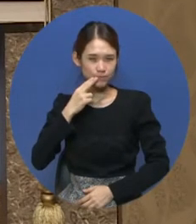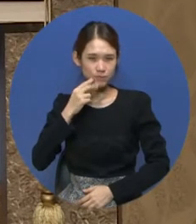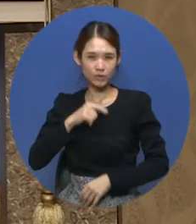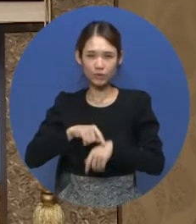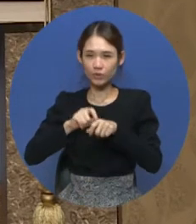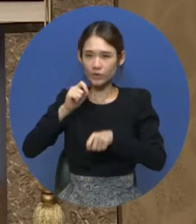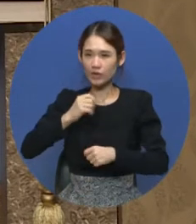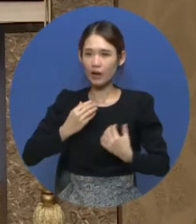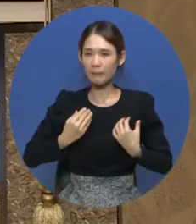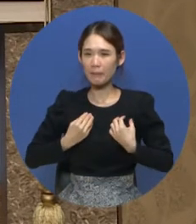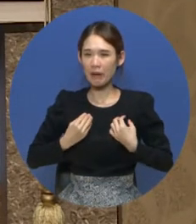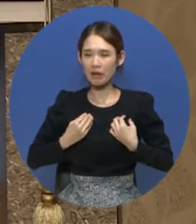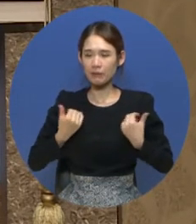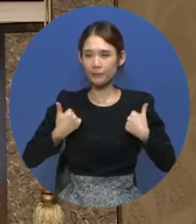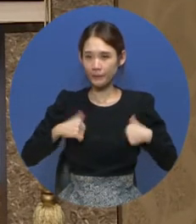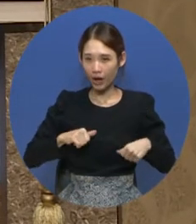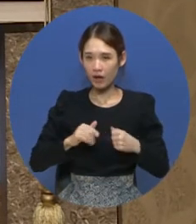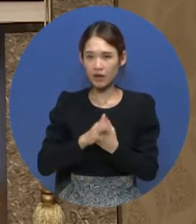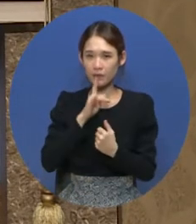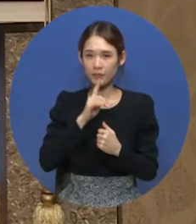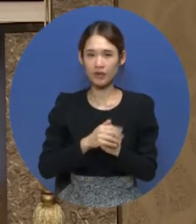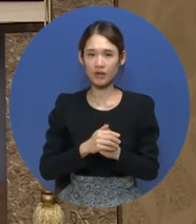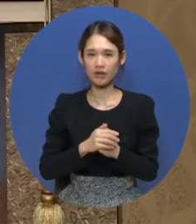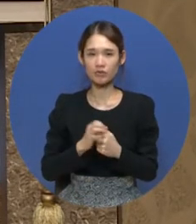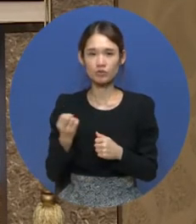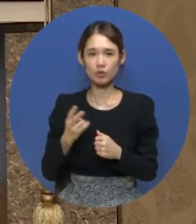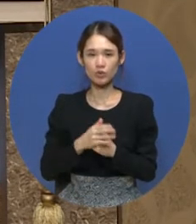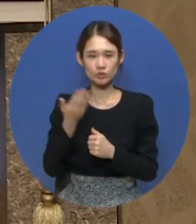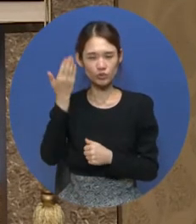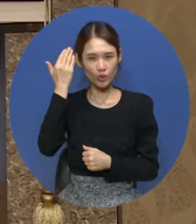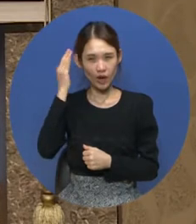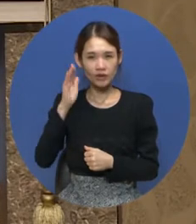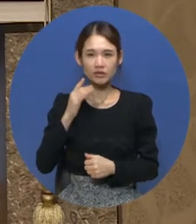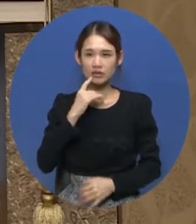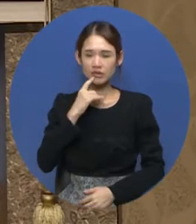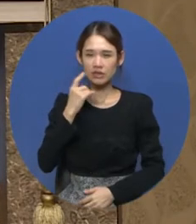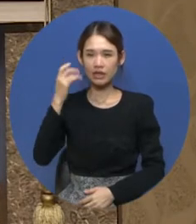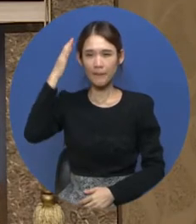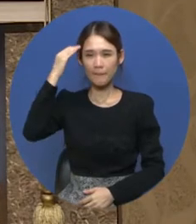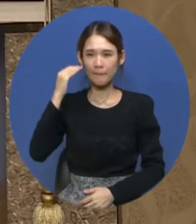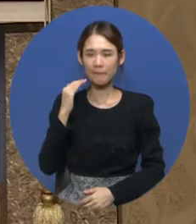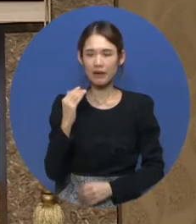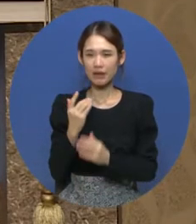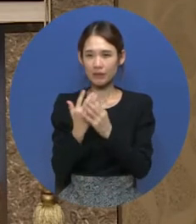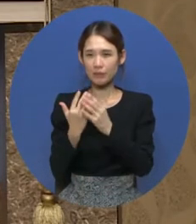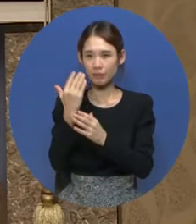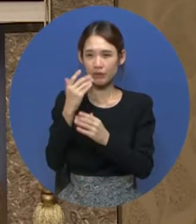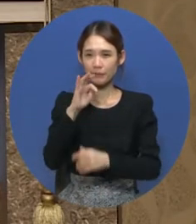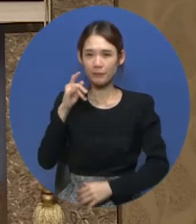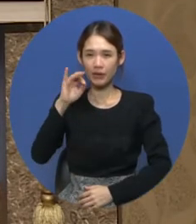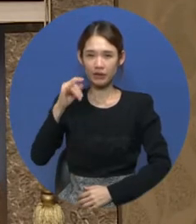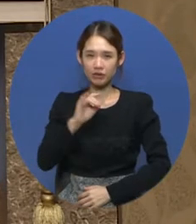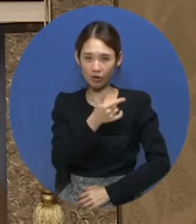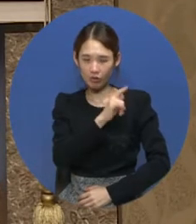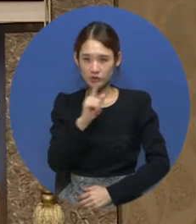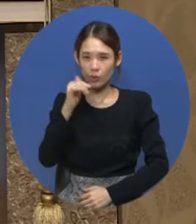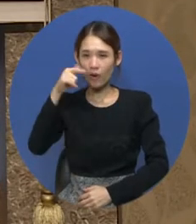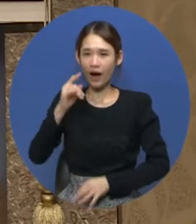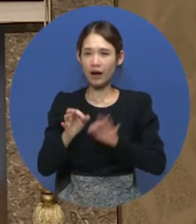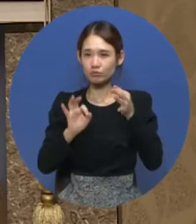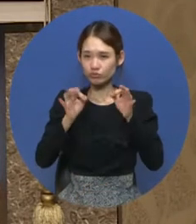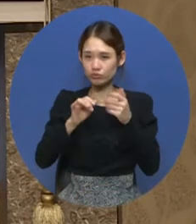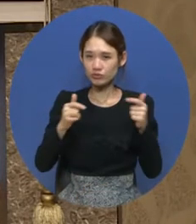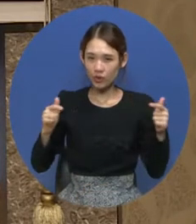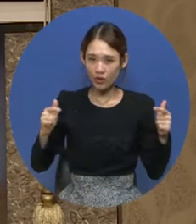망가진 분들입니다 그리고 그녀의 들어서는 어 매연이 라든지 또한 여러 가지 화학 물질들을 그런